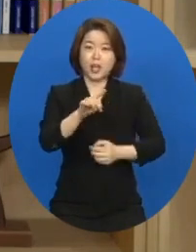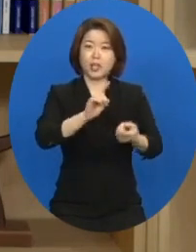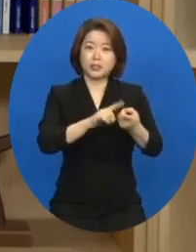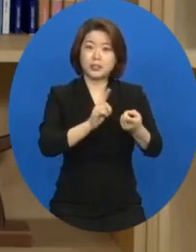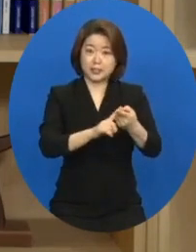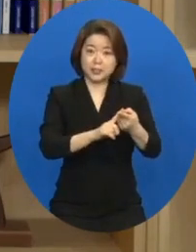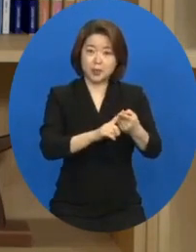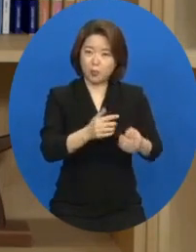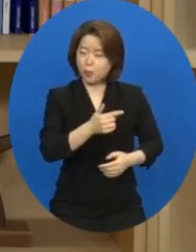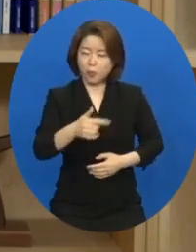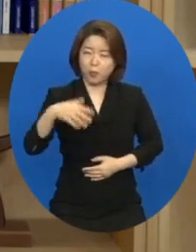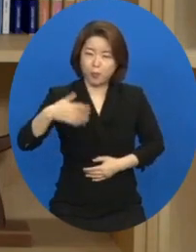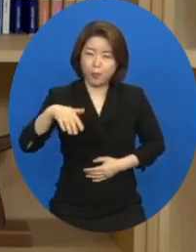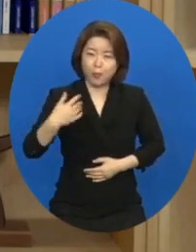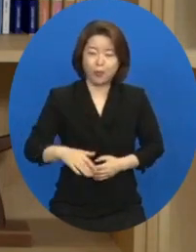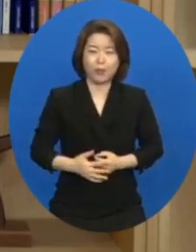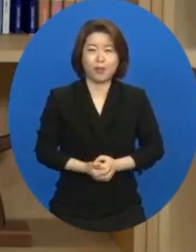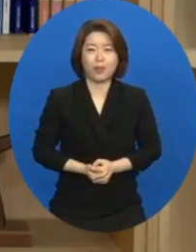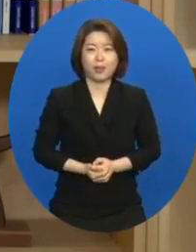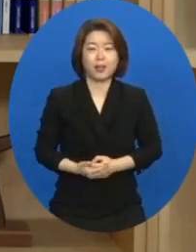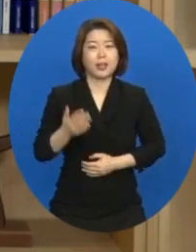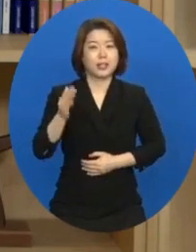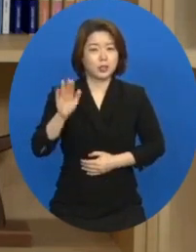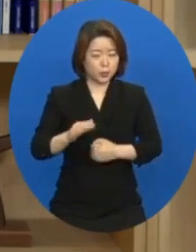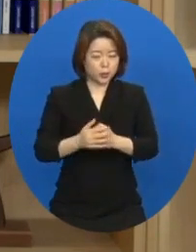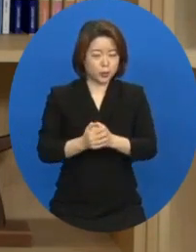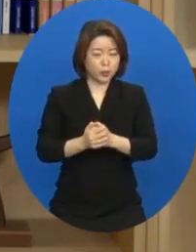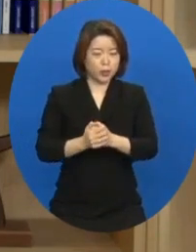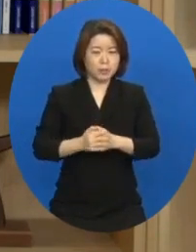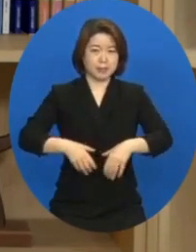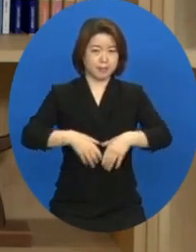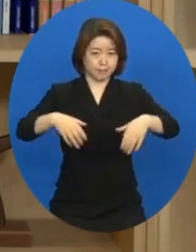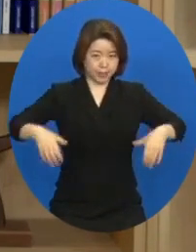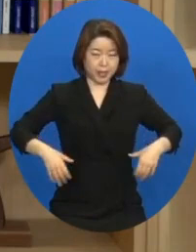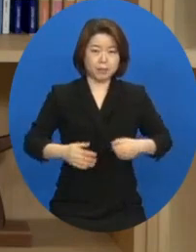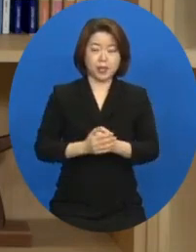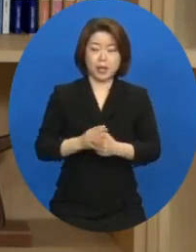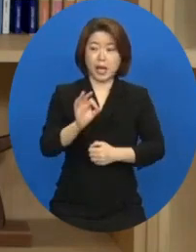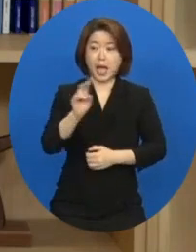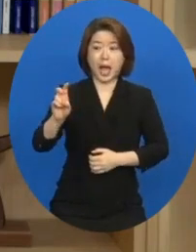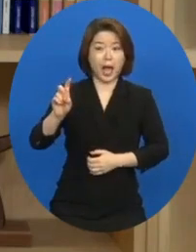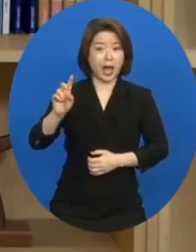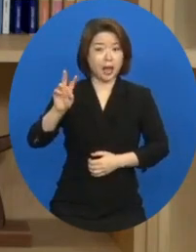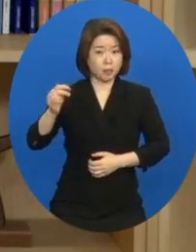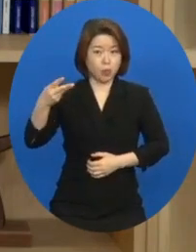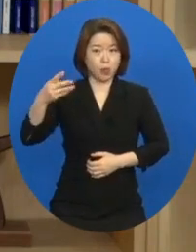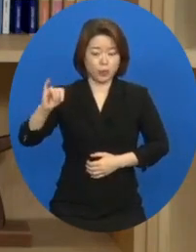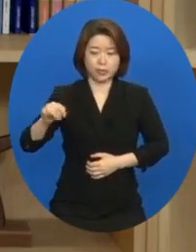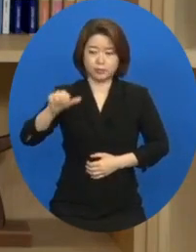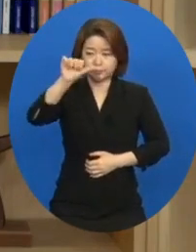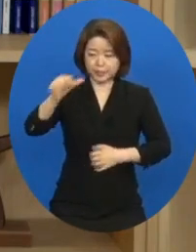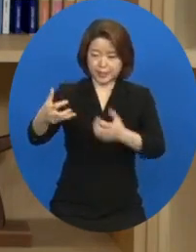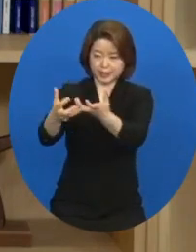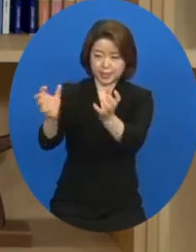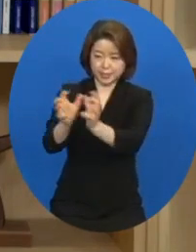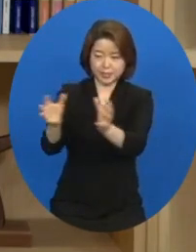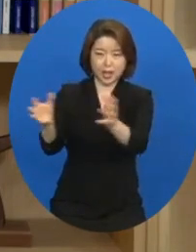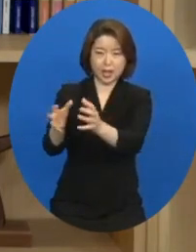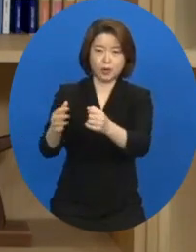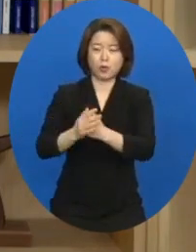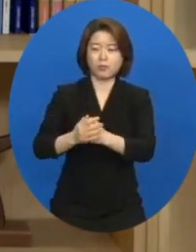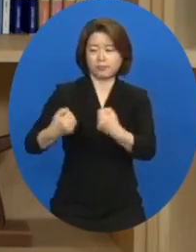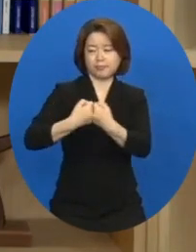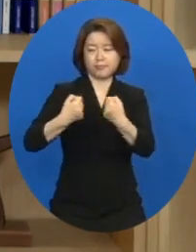대단한 일이지요 그리고 담대하게 이 아모리 다섯 왕 연합군과 싸우러 나가게